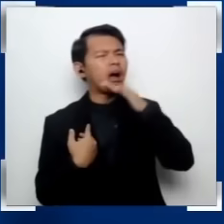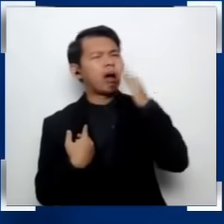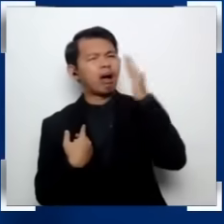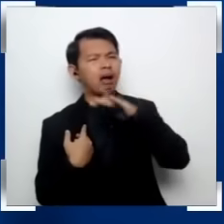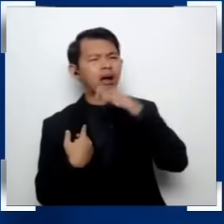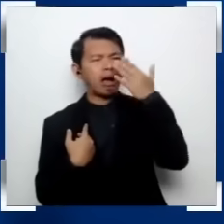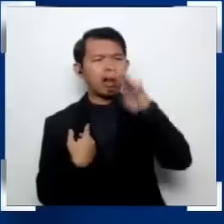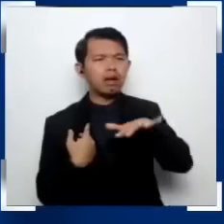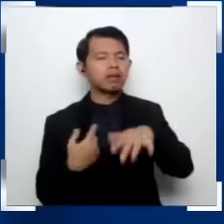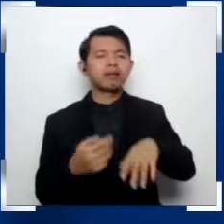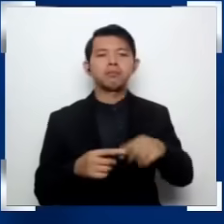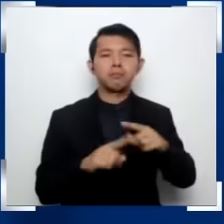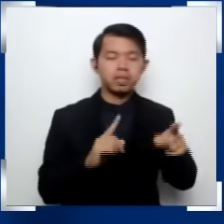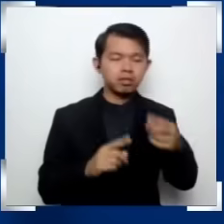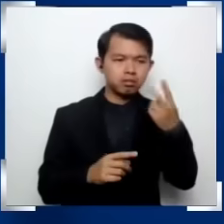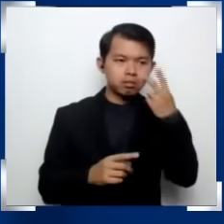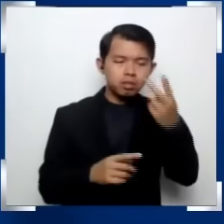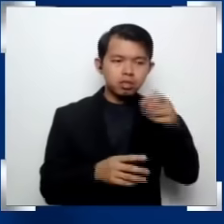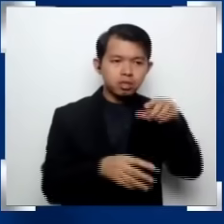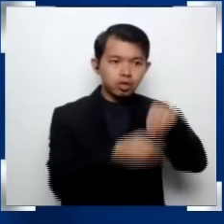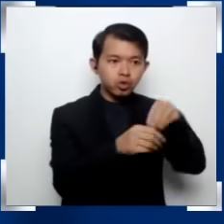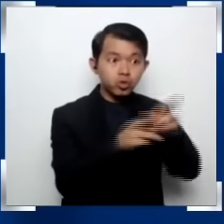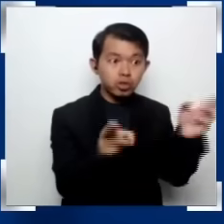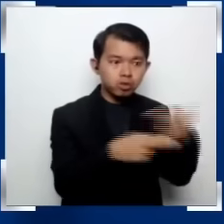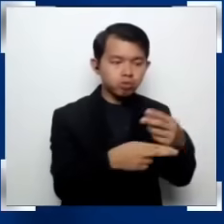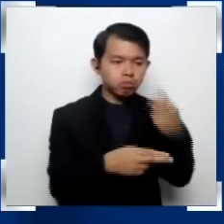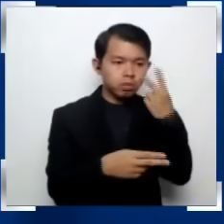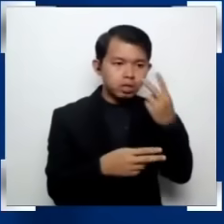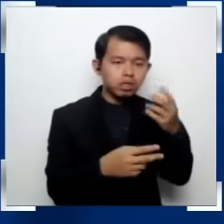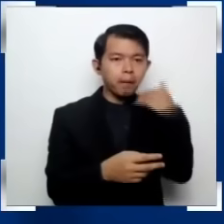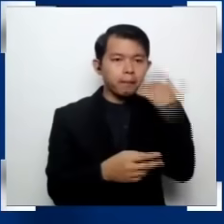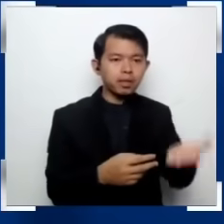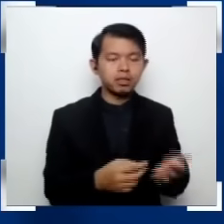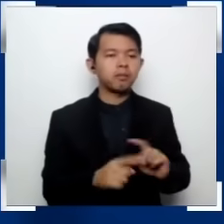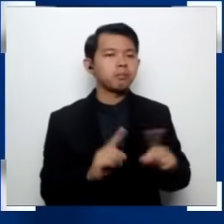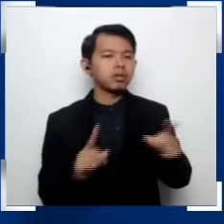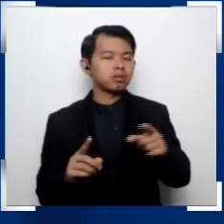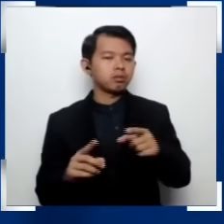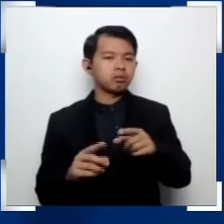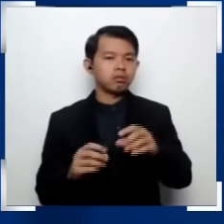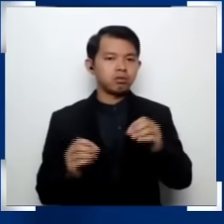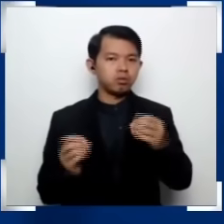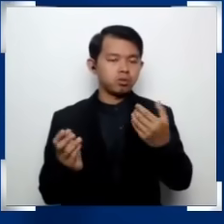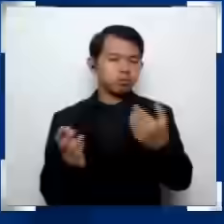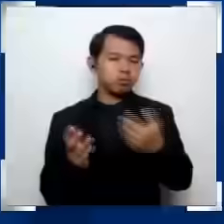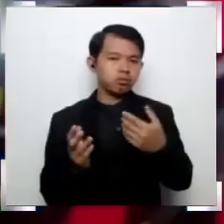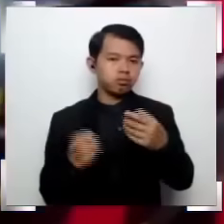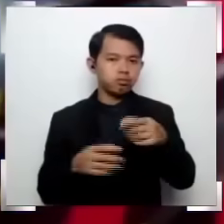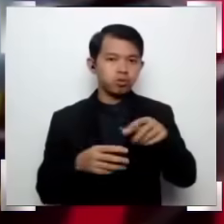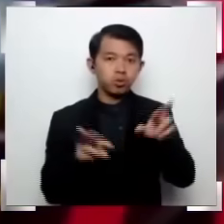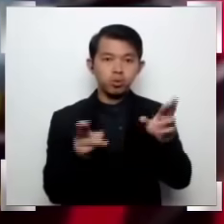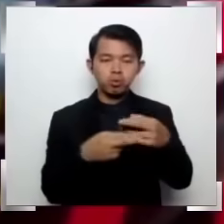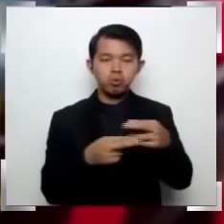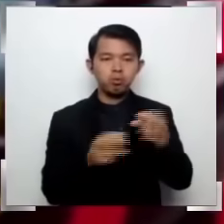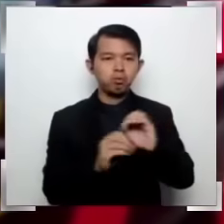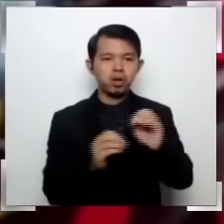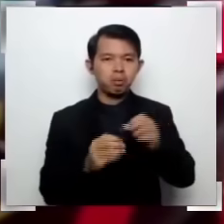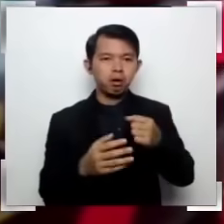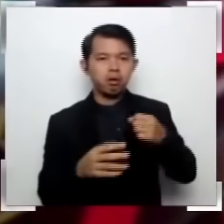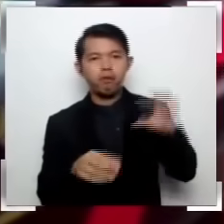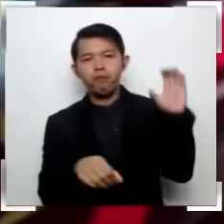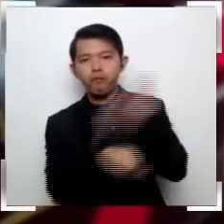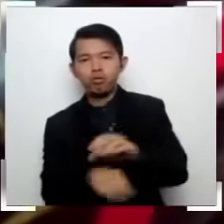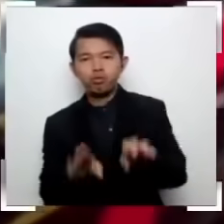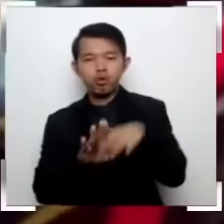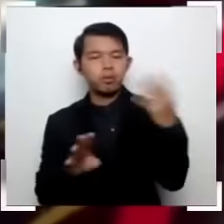bakas na pwersahang pinasok ang bahay. Hiwalay na ang mga magulang na estudyante at binabantayan siya ng tsuhin sa